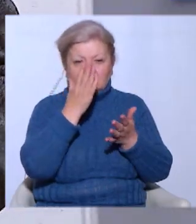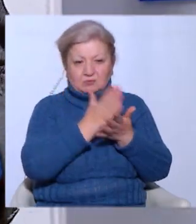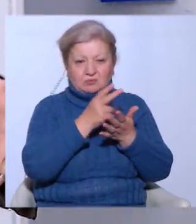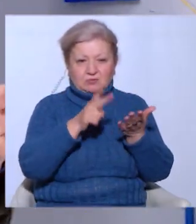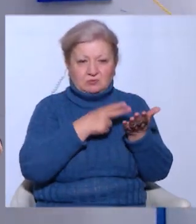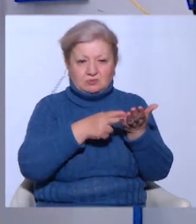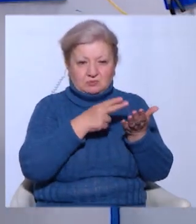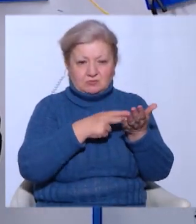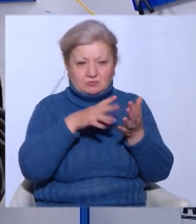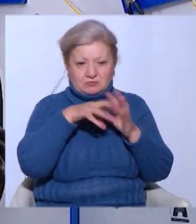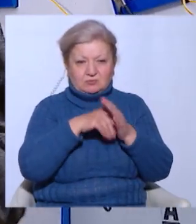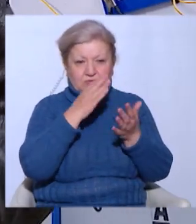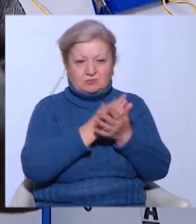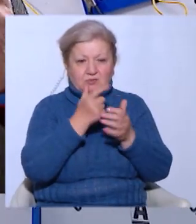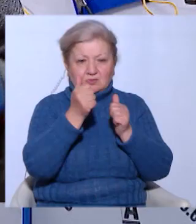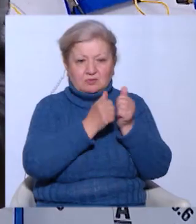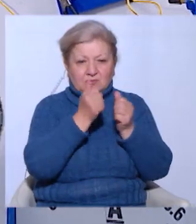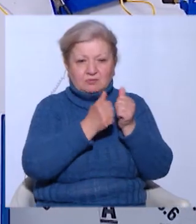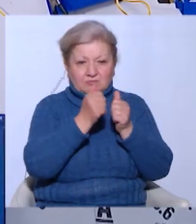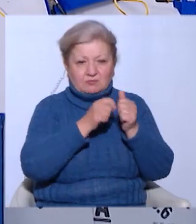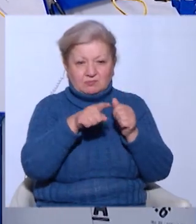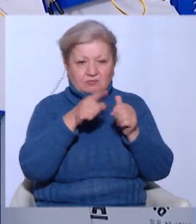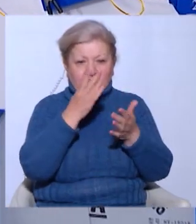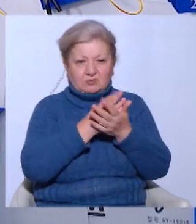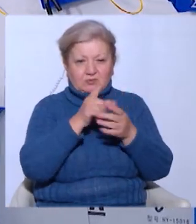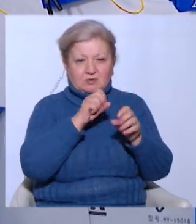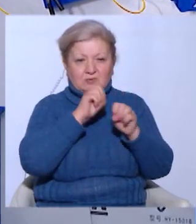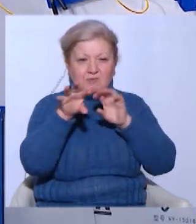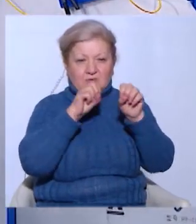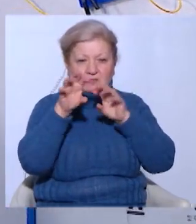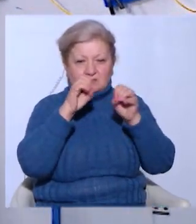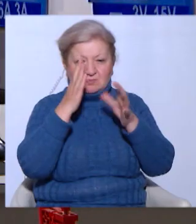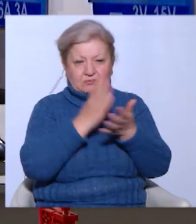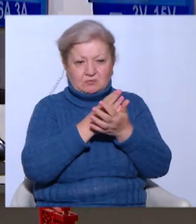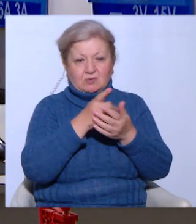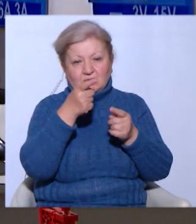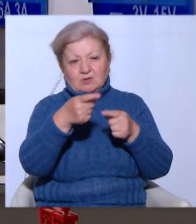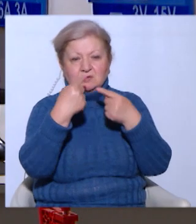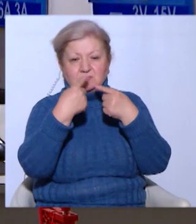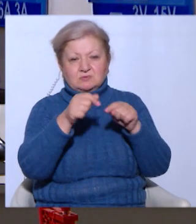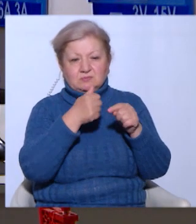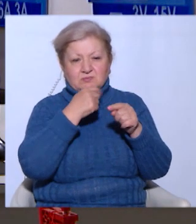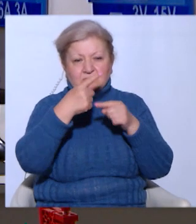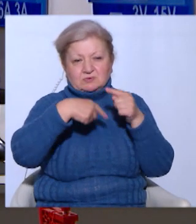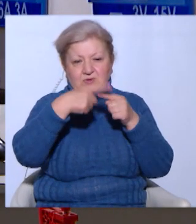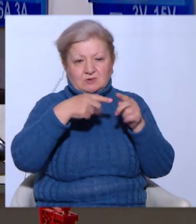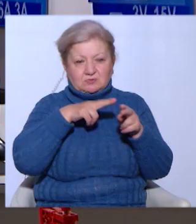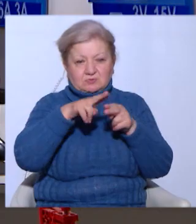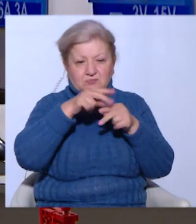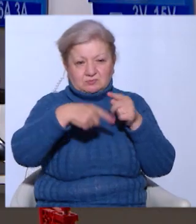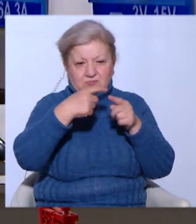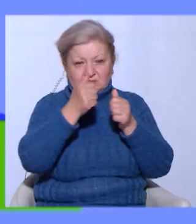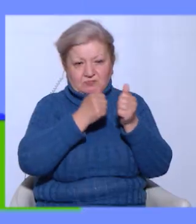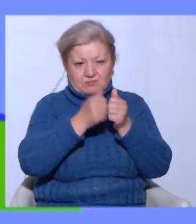მაგალითი სალეს ქვაზე, რომ ნაპერწკლები მხების მიმართულებით სუივა. ჩვენ ახლა სალეს ქვას ვერ მოვიტანდით, მაგრამ უფრო